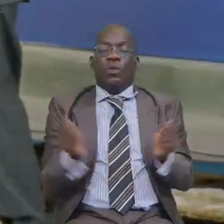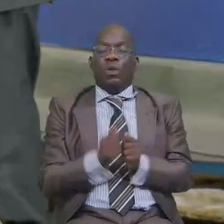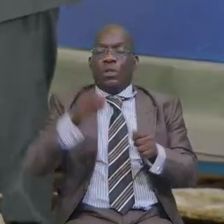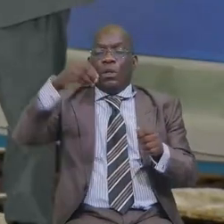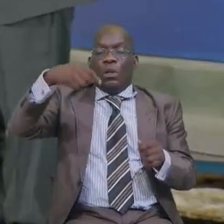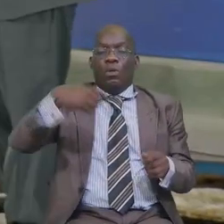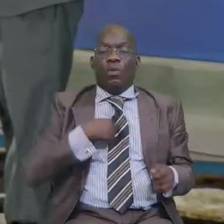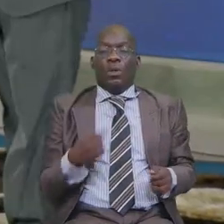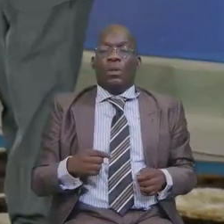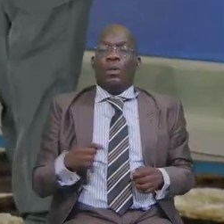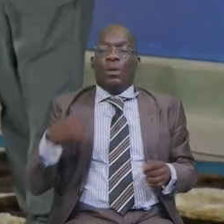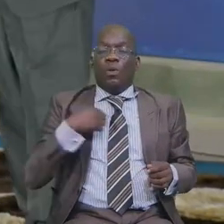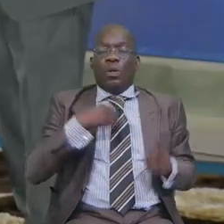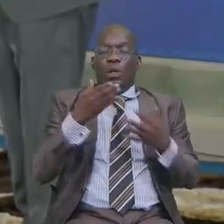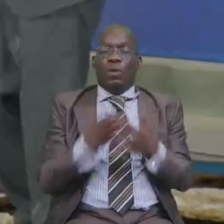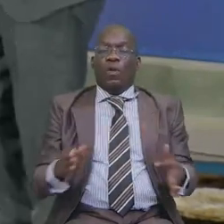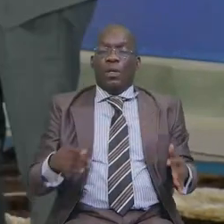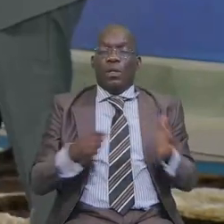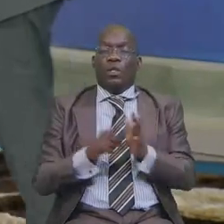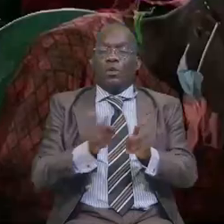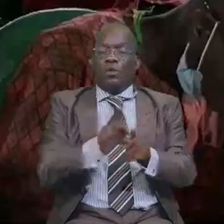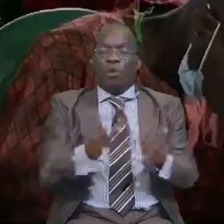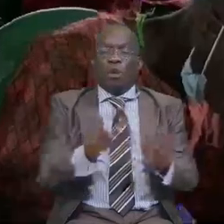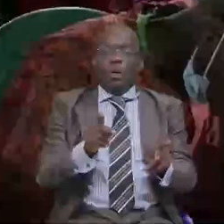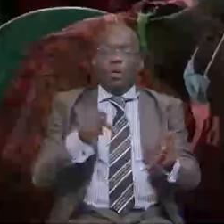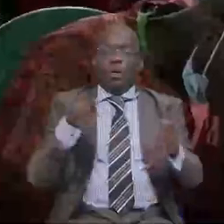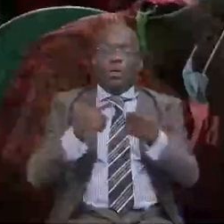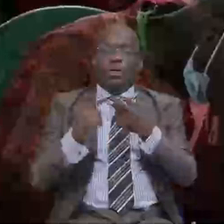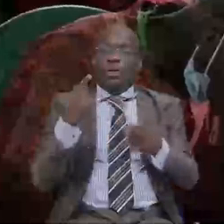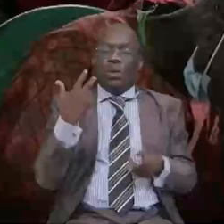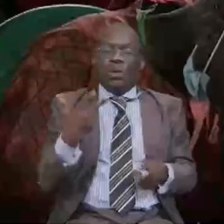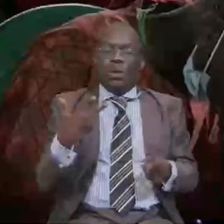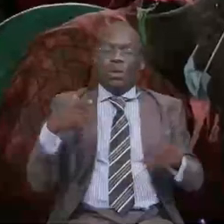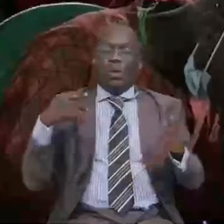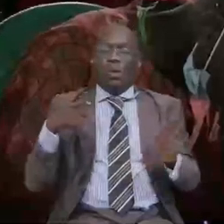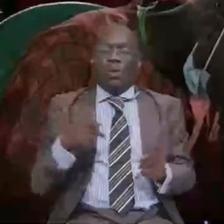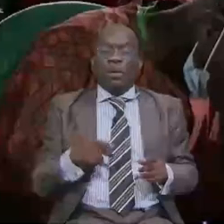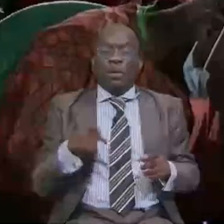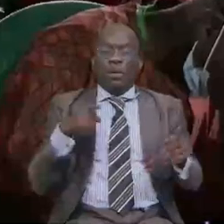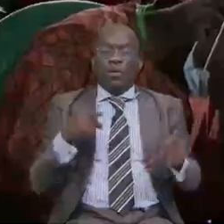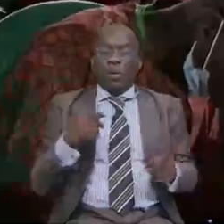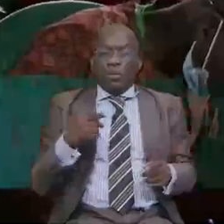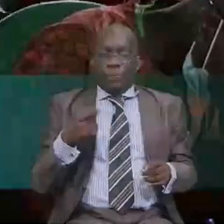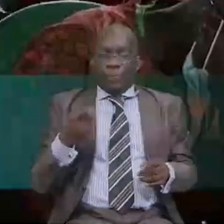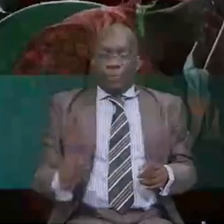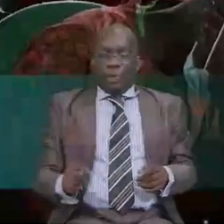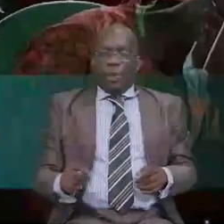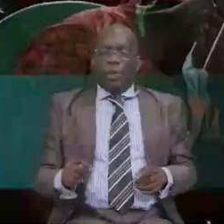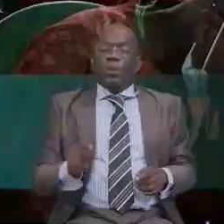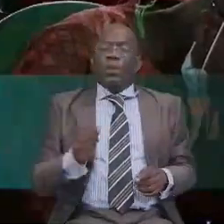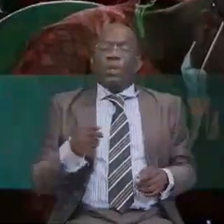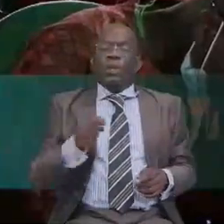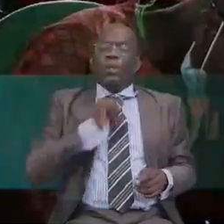Nous divisons également cette partie en trois parties. Nous avons trois éléments. Nous avons la